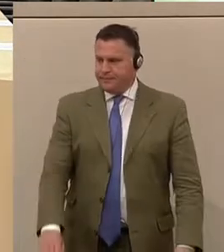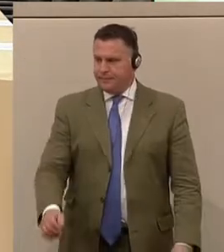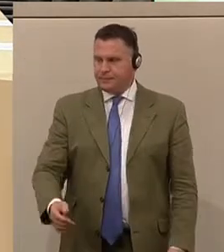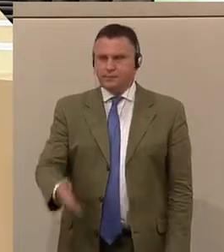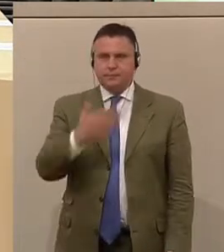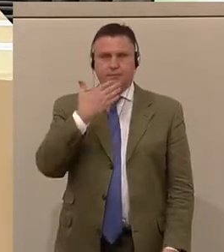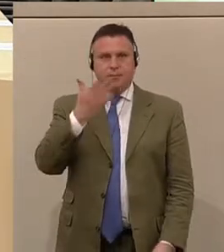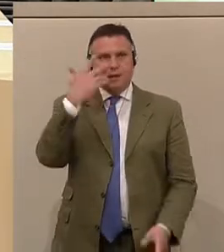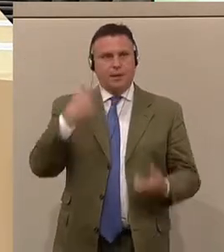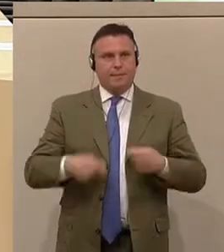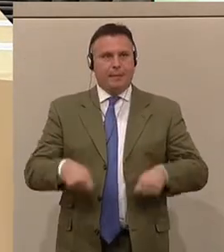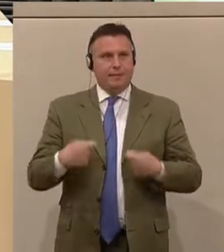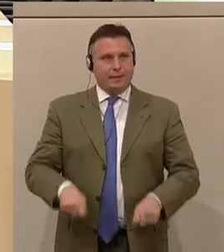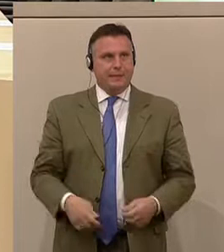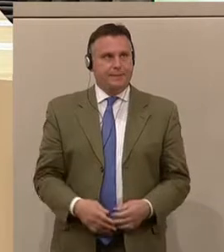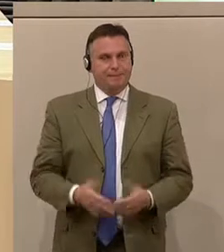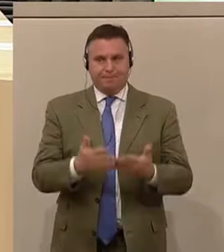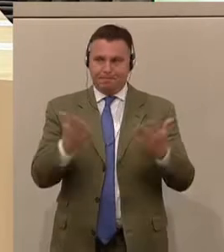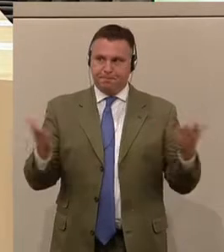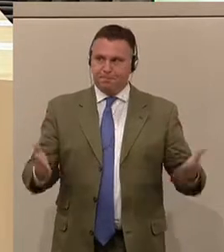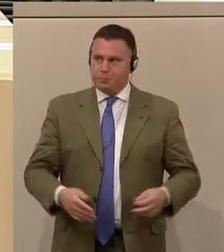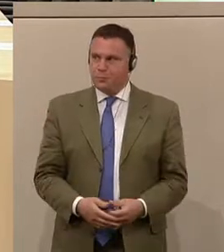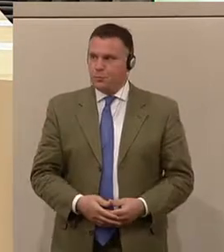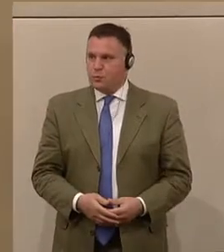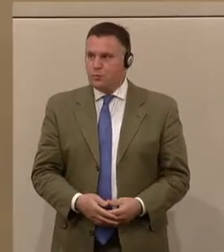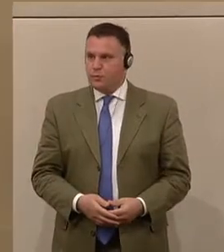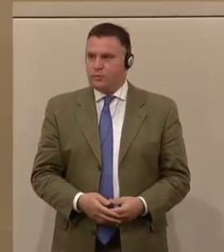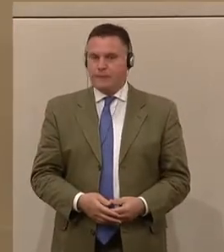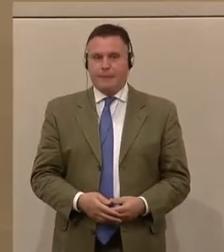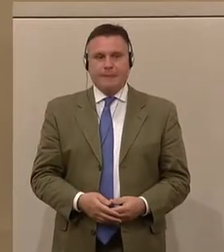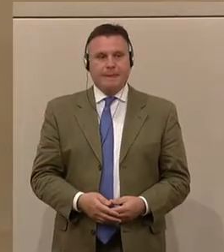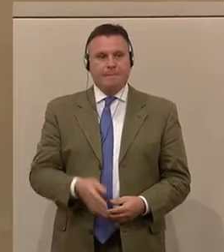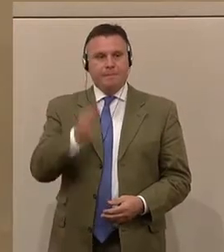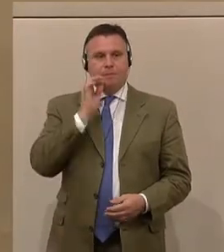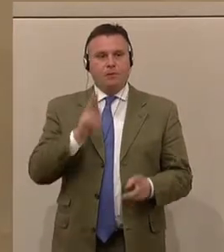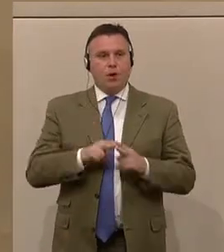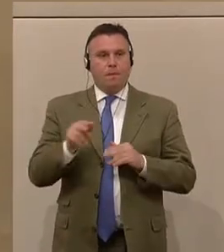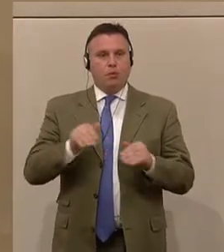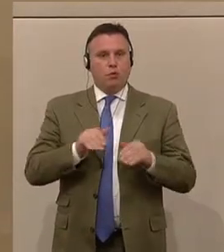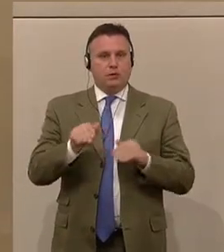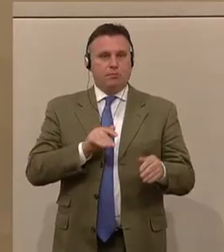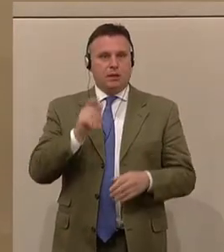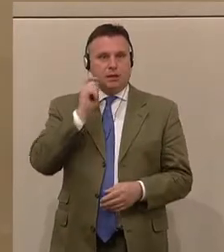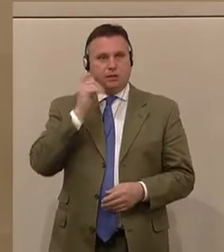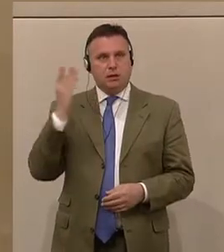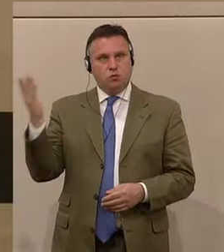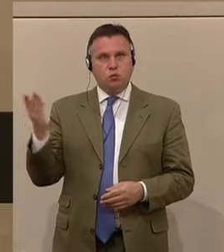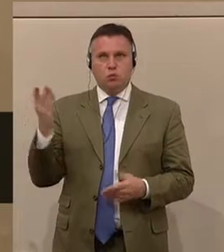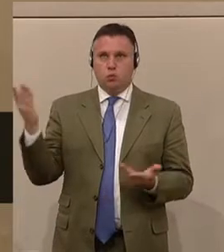Danke, Herr Präsident, Hohes Haus. Ja, Frau Bundesministerin, mit